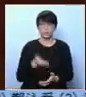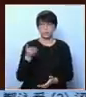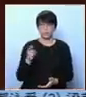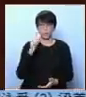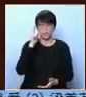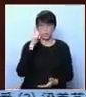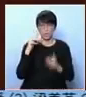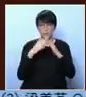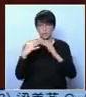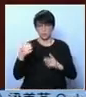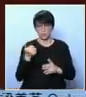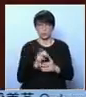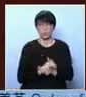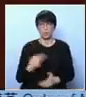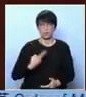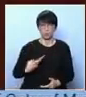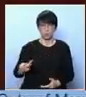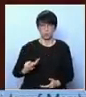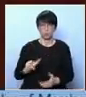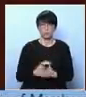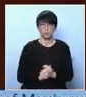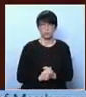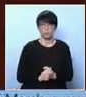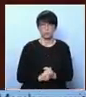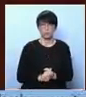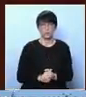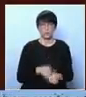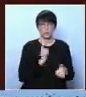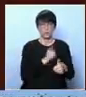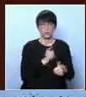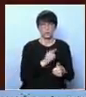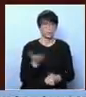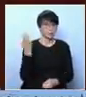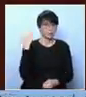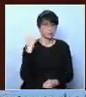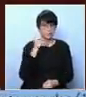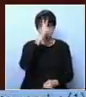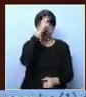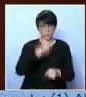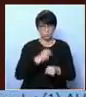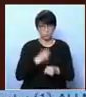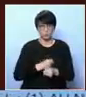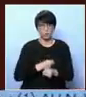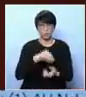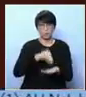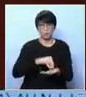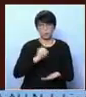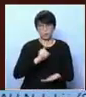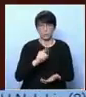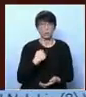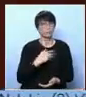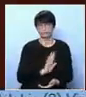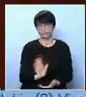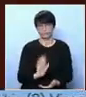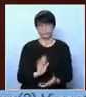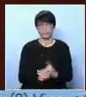局長呢都無意去批評過往政府的工作或者決定。事實上我和李